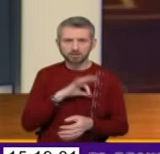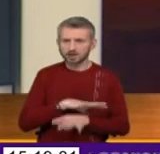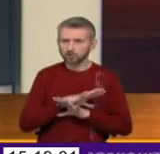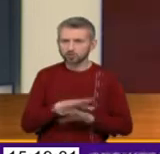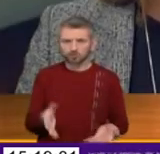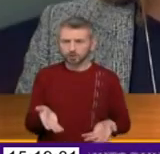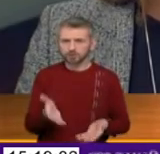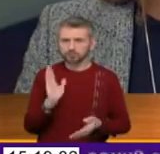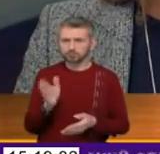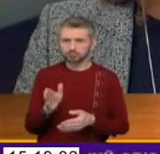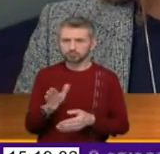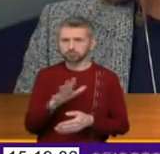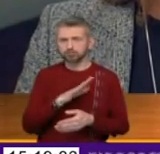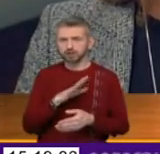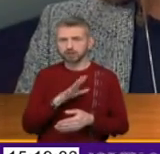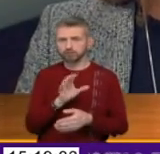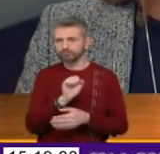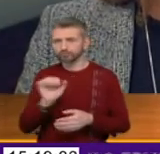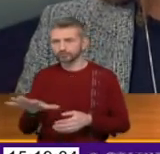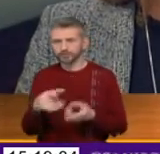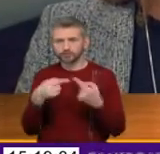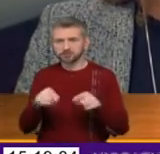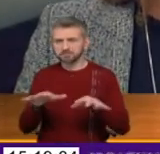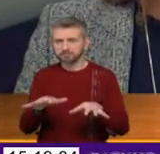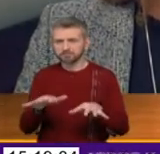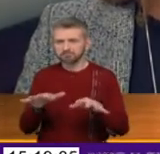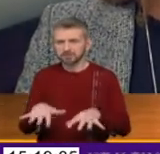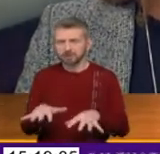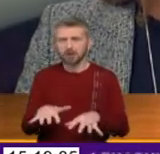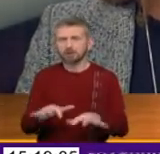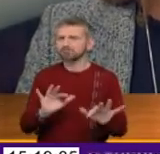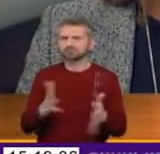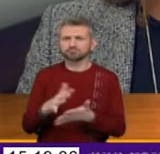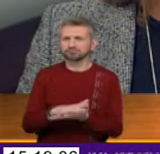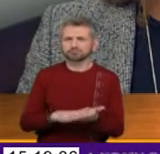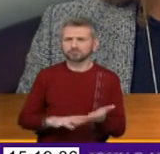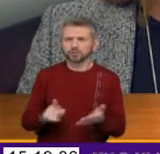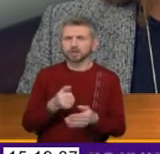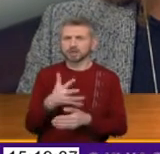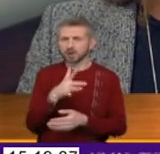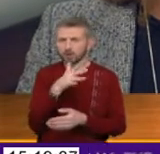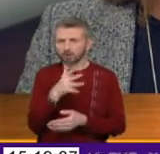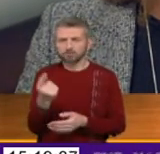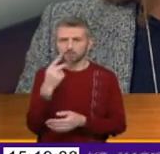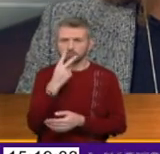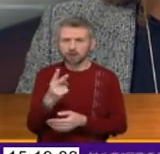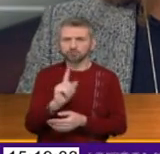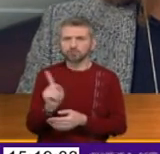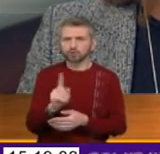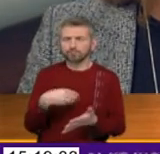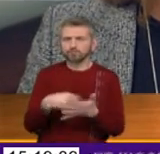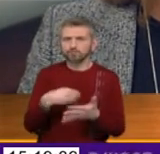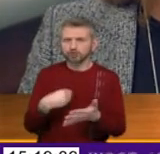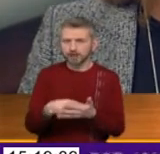вони будуть перерозподілені, або яким чином вони взагалі? Взагалі, яка з ними історія? Тому що ми кілька років поспіль бачимо, що в